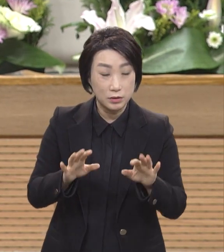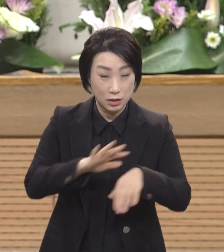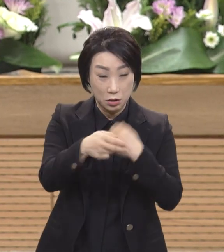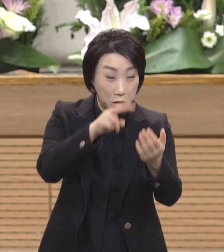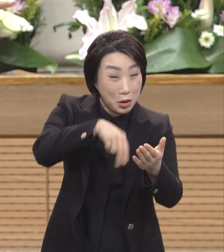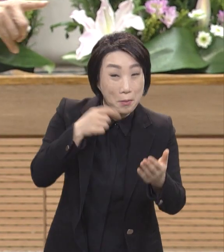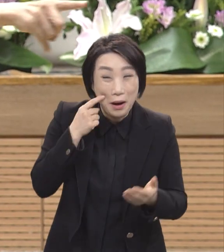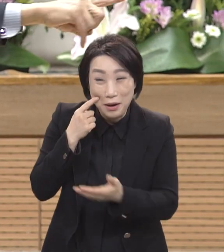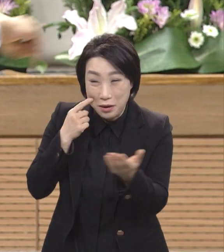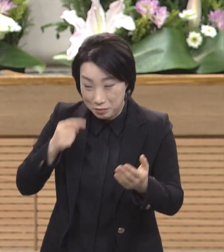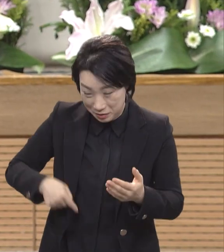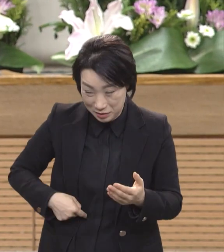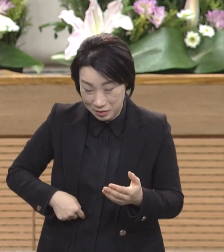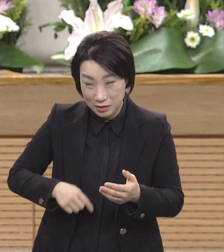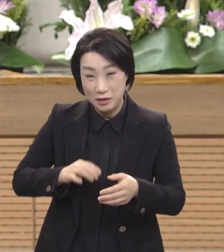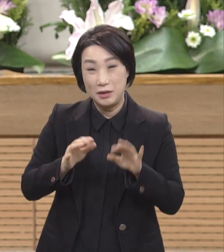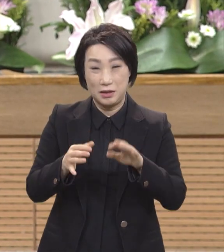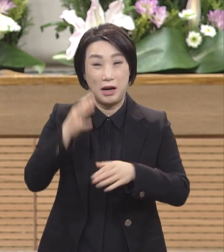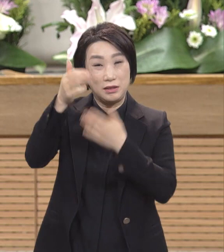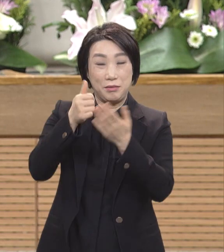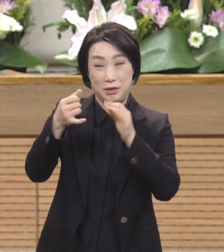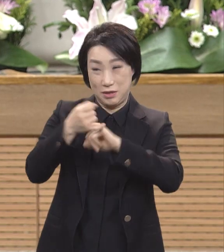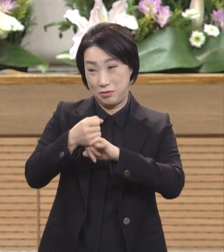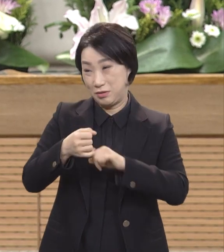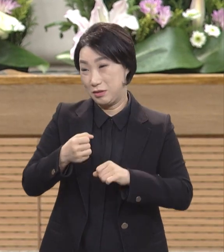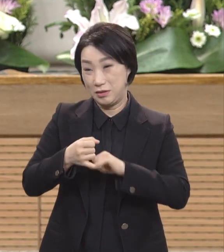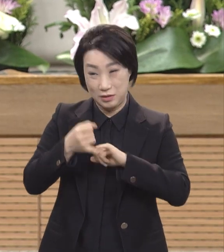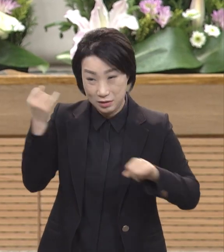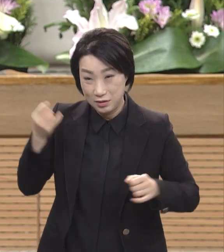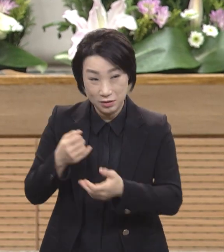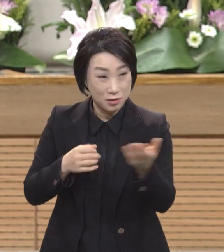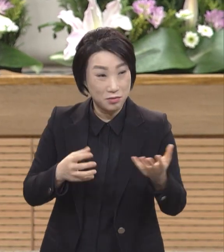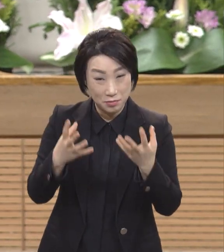계약 파괴한 거 많이 있겠죠.